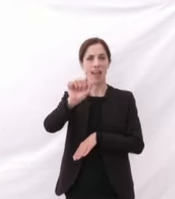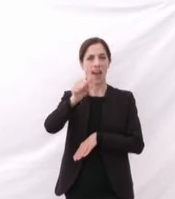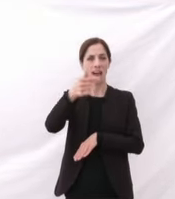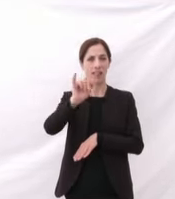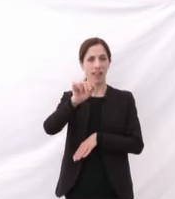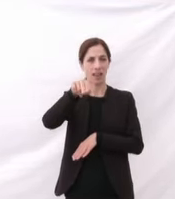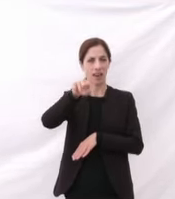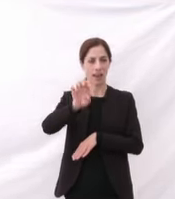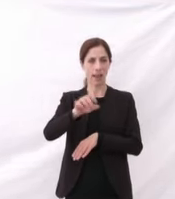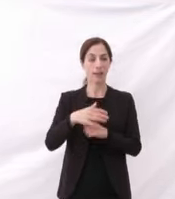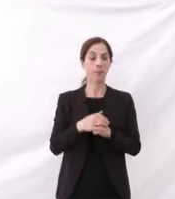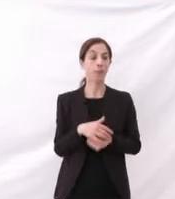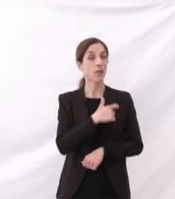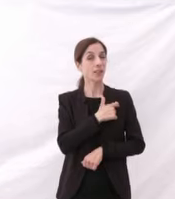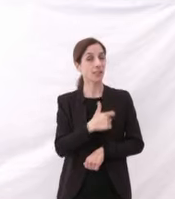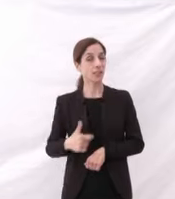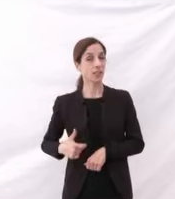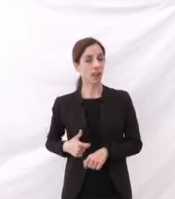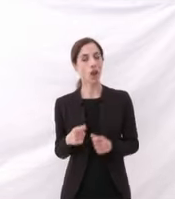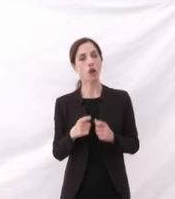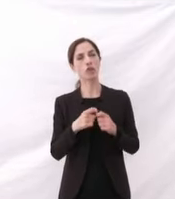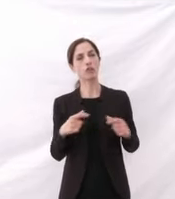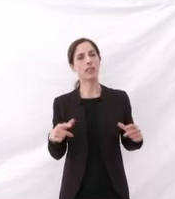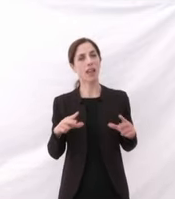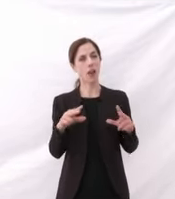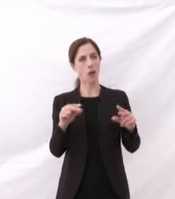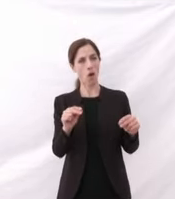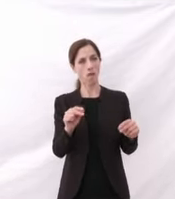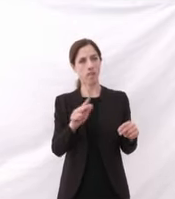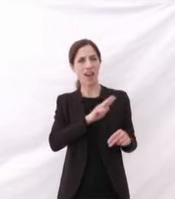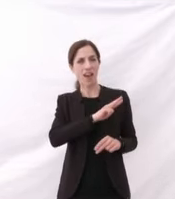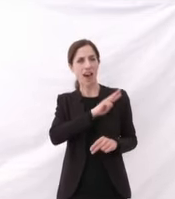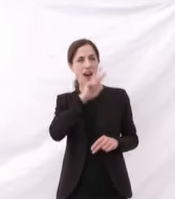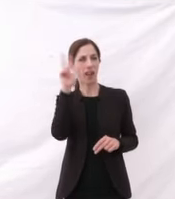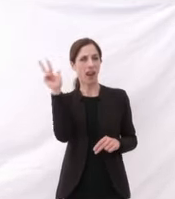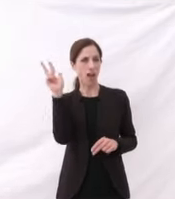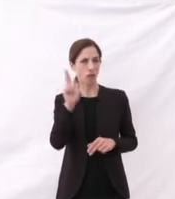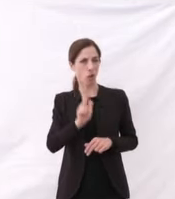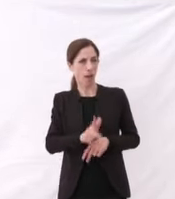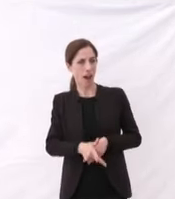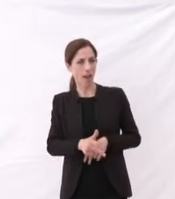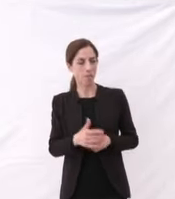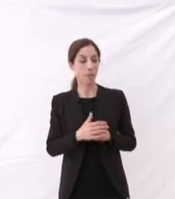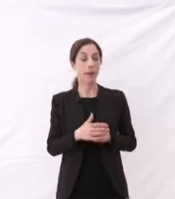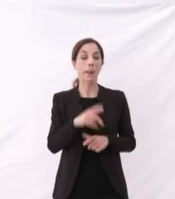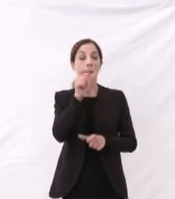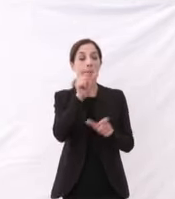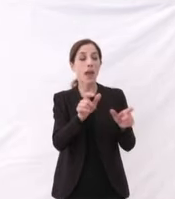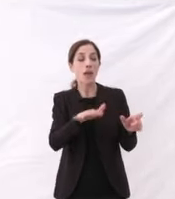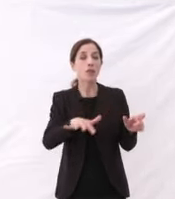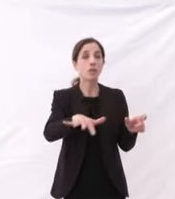Al sindaco di Cittanova, Reggio Calabria, alla sua gente